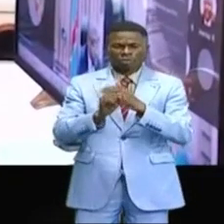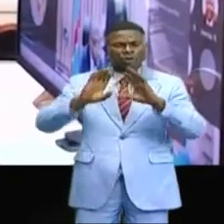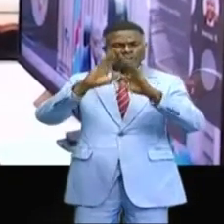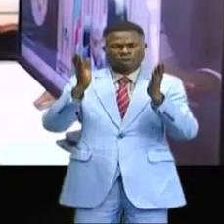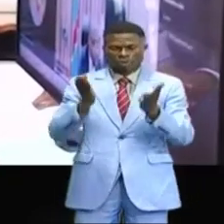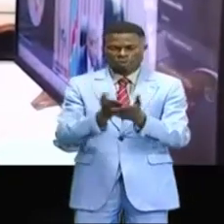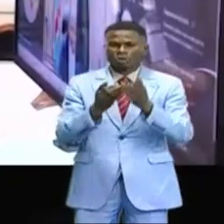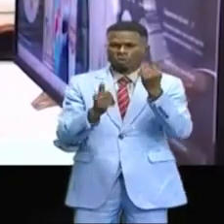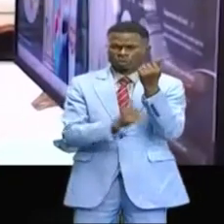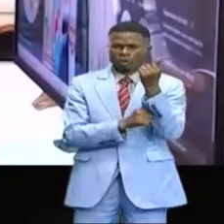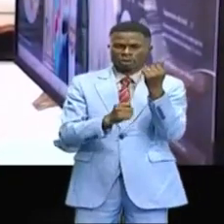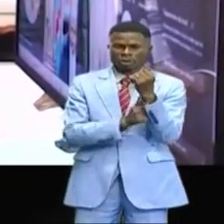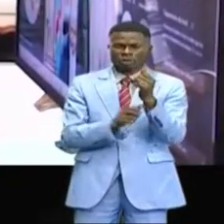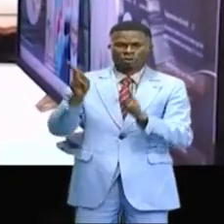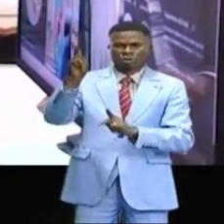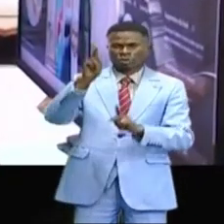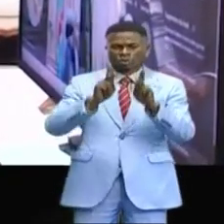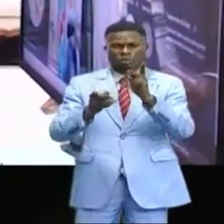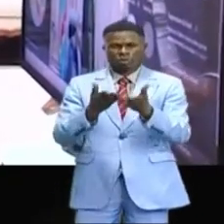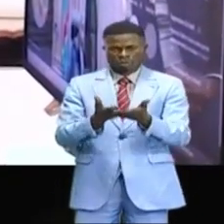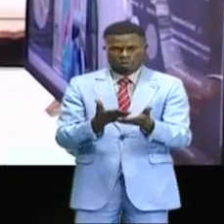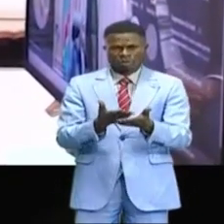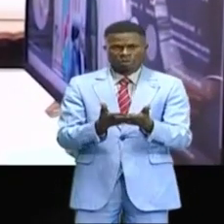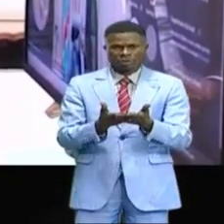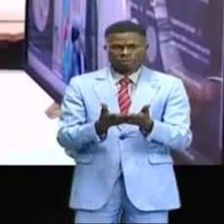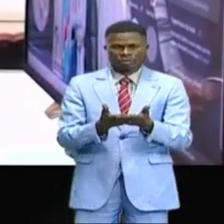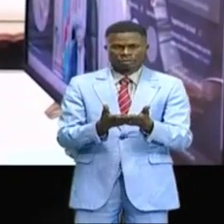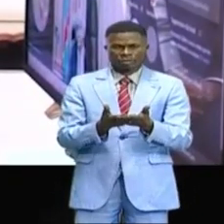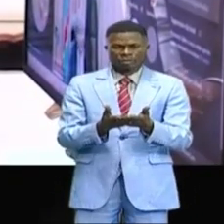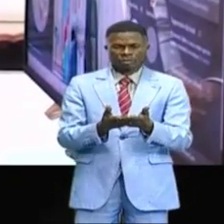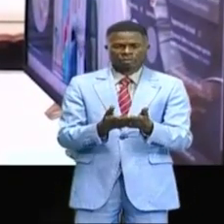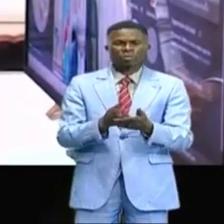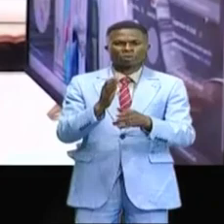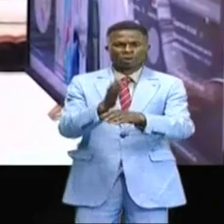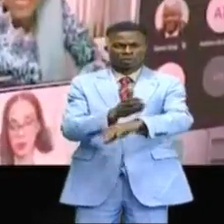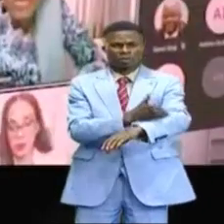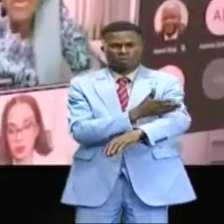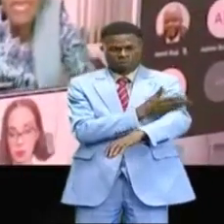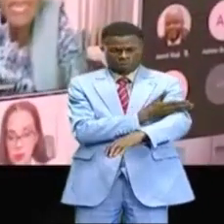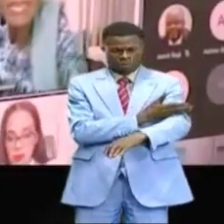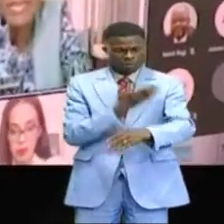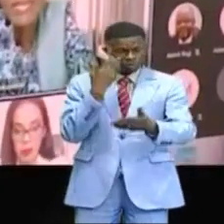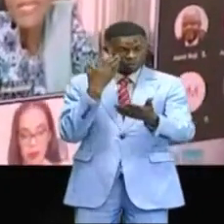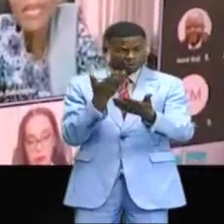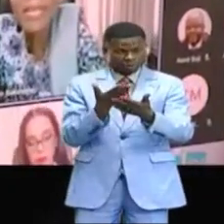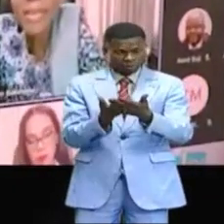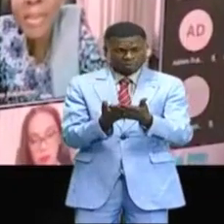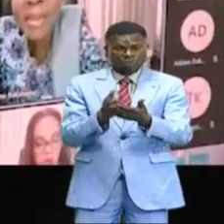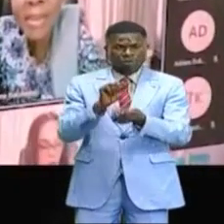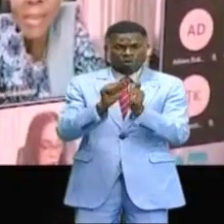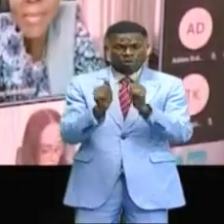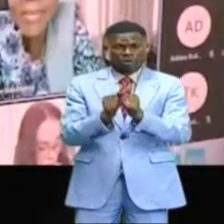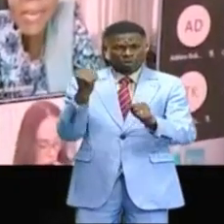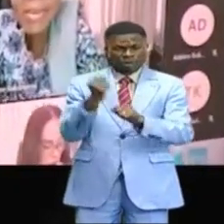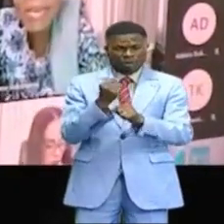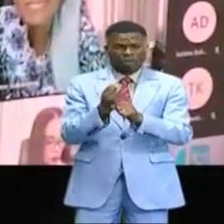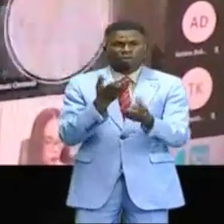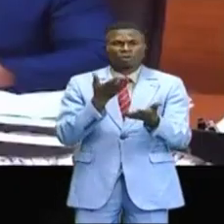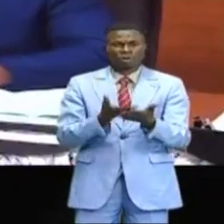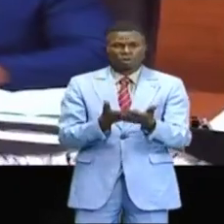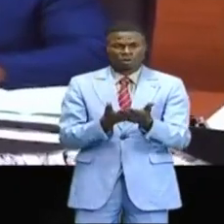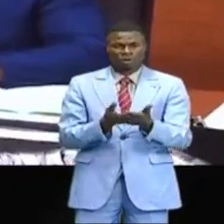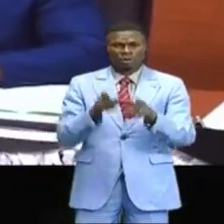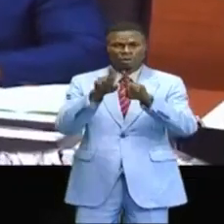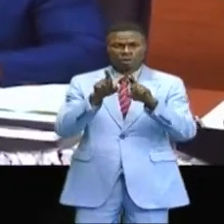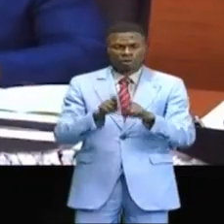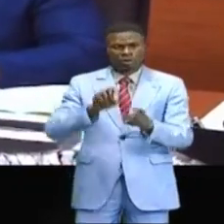toutes les couches de la population. Les avancées déjà engrangées dans le cadre de ces processus, ainsi que